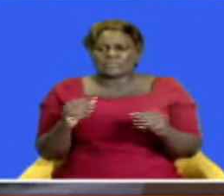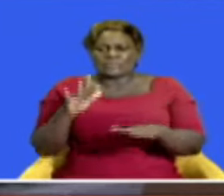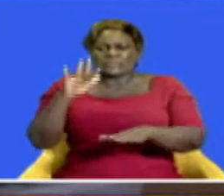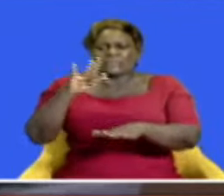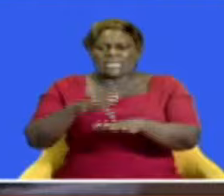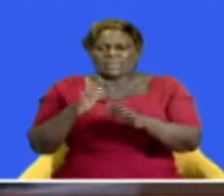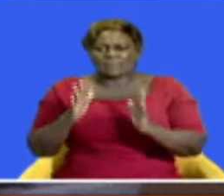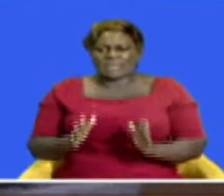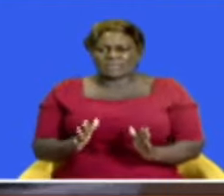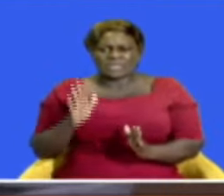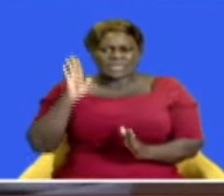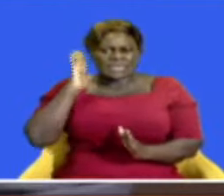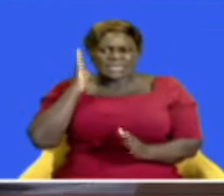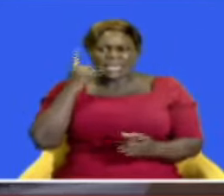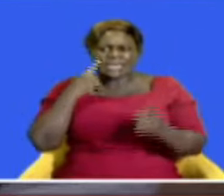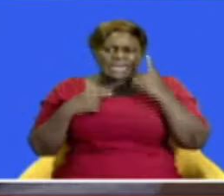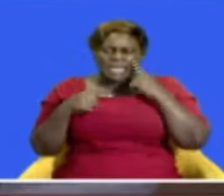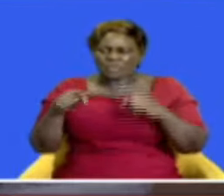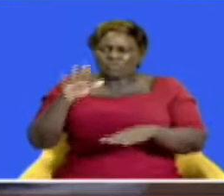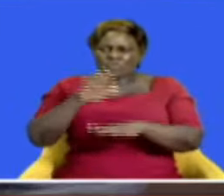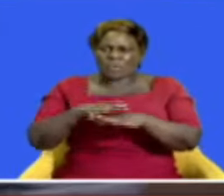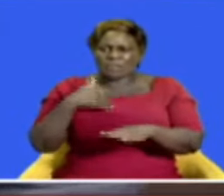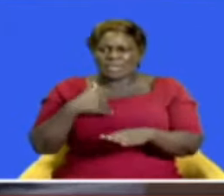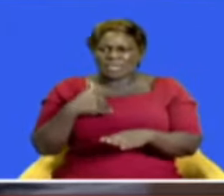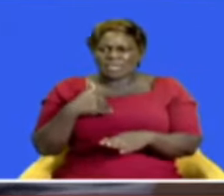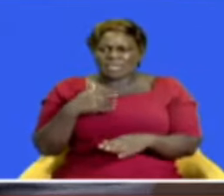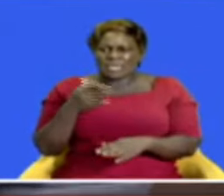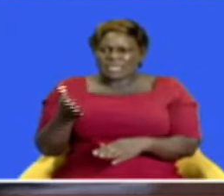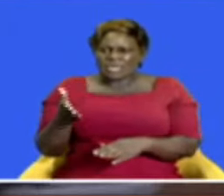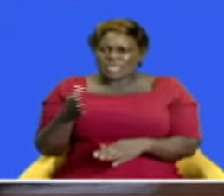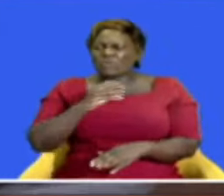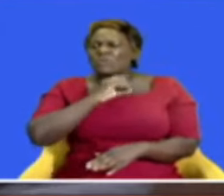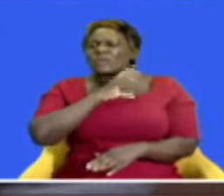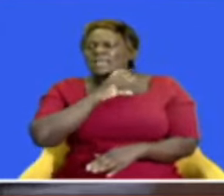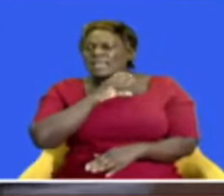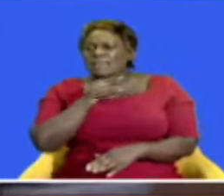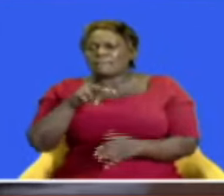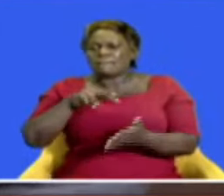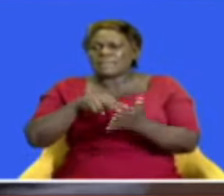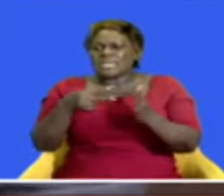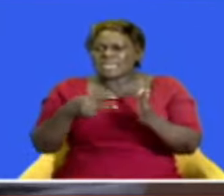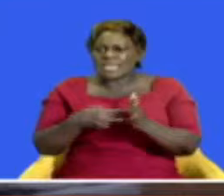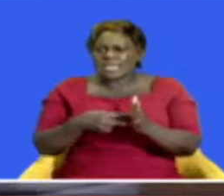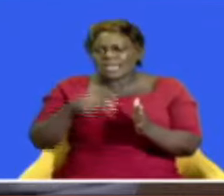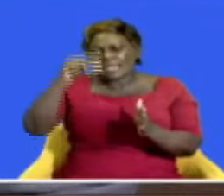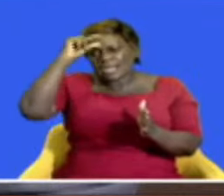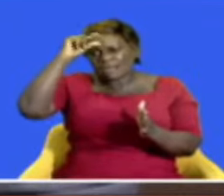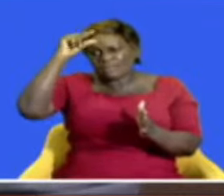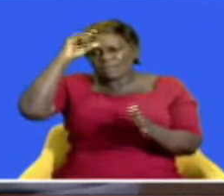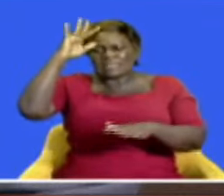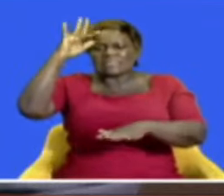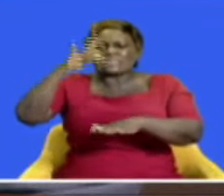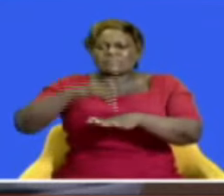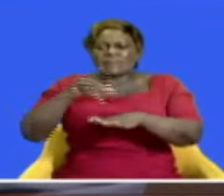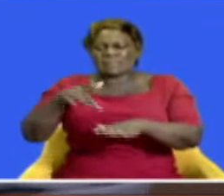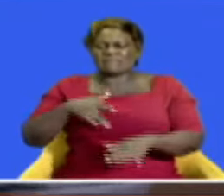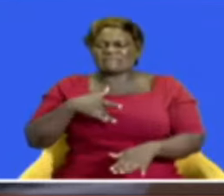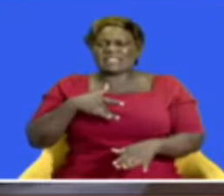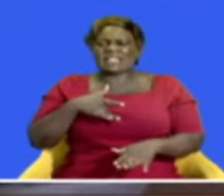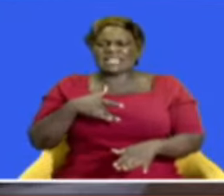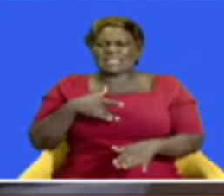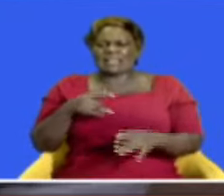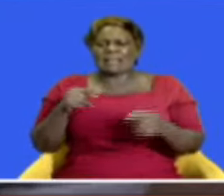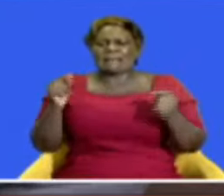mtu ukisikia analia umenikanyaga, ukisikia hiyo hizo kelele zote kumaanisha kwamba serikali imewagusa mahali na wamehisi